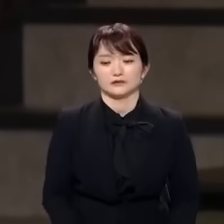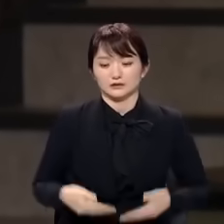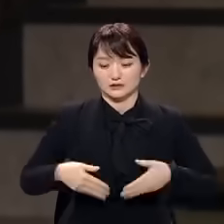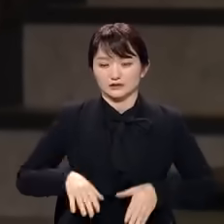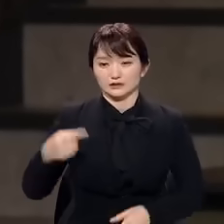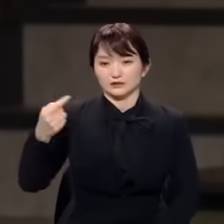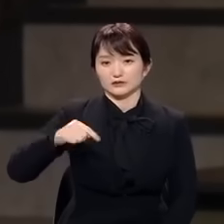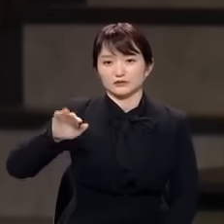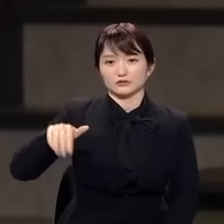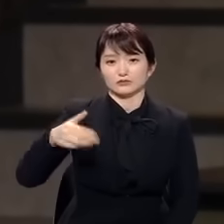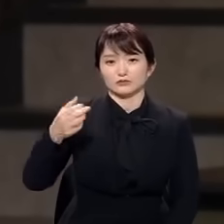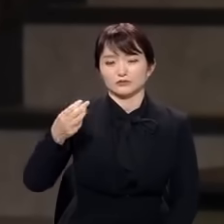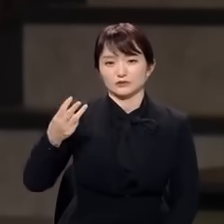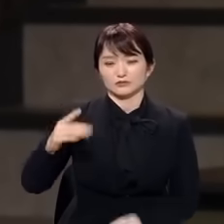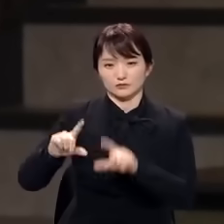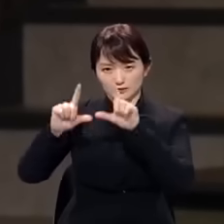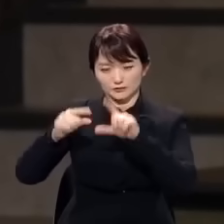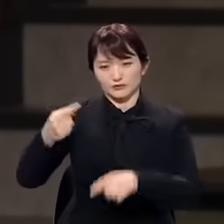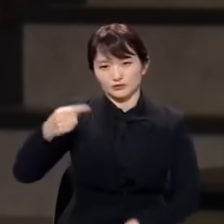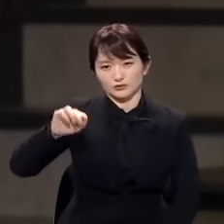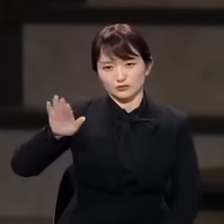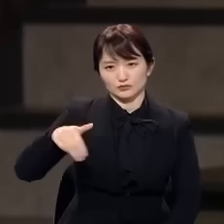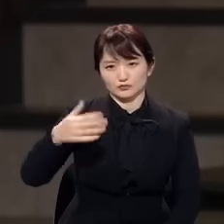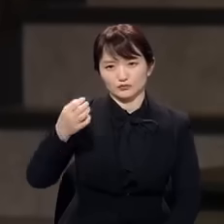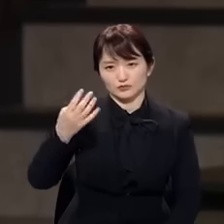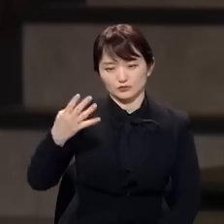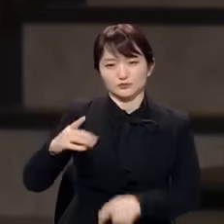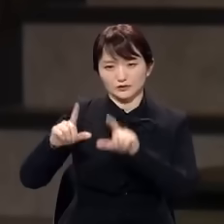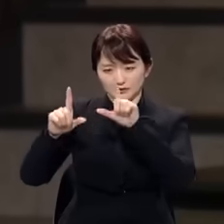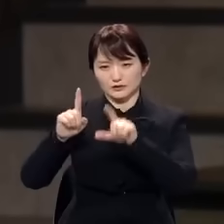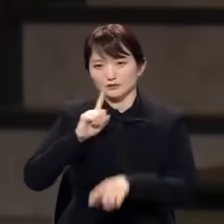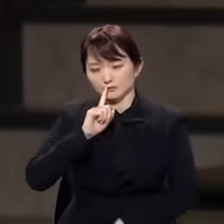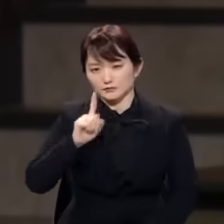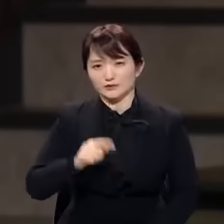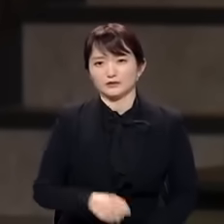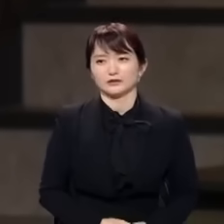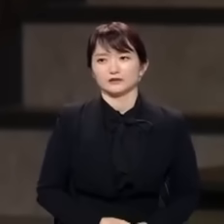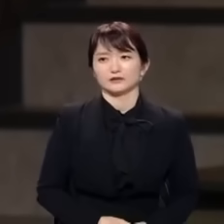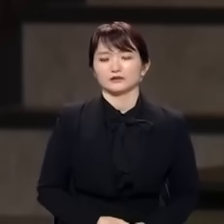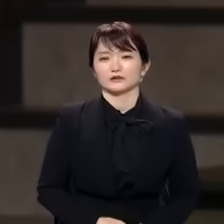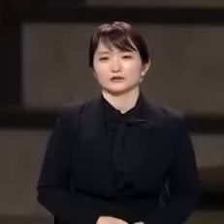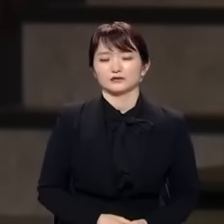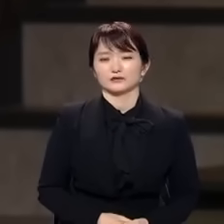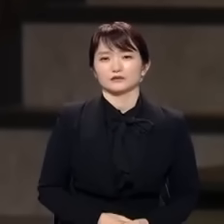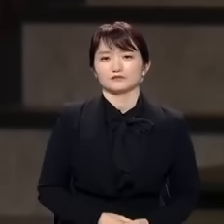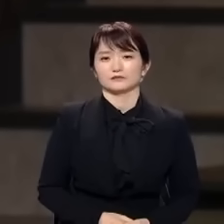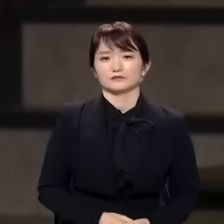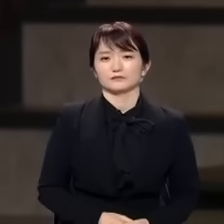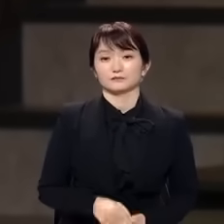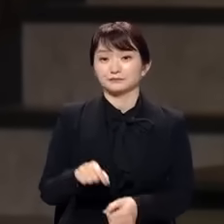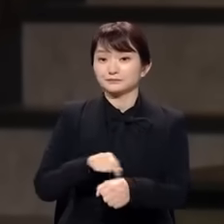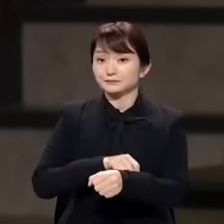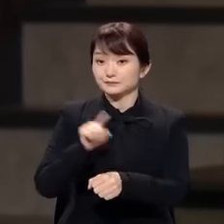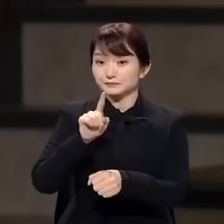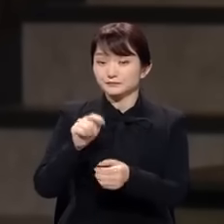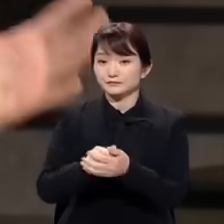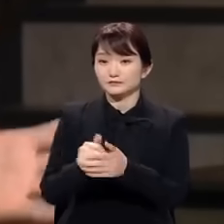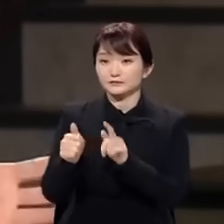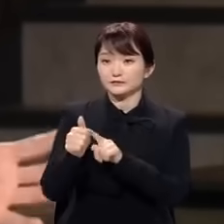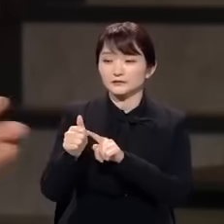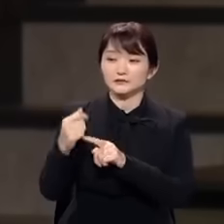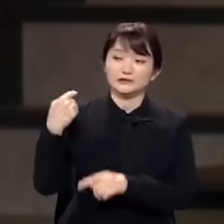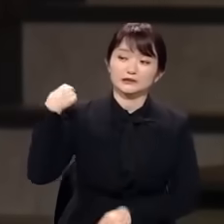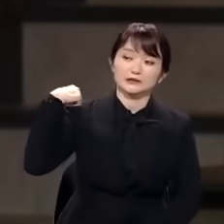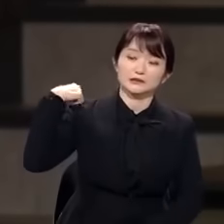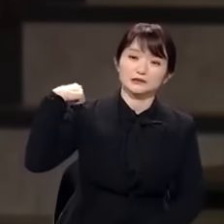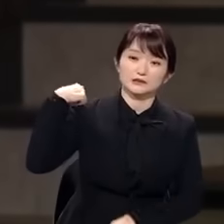94년생이다 이렇게 얘기를 하고 다닌다라고 합니다. 그리고 이제 좀 특징이 이 여성이 하는 얘기입니다. 그 등에 커다란